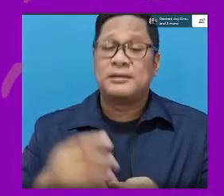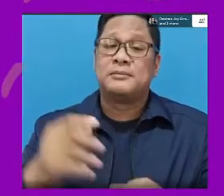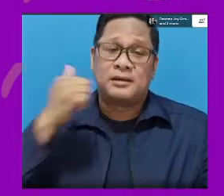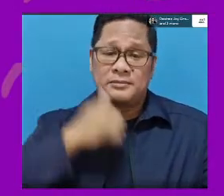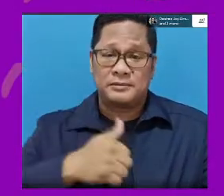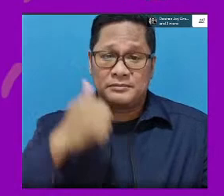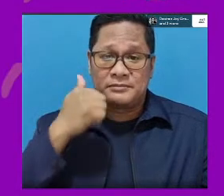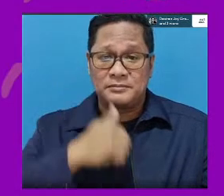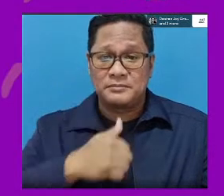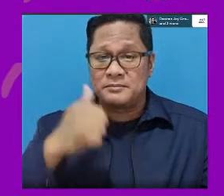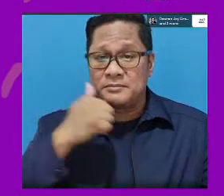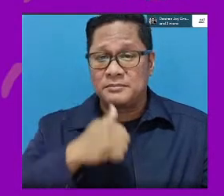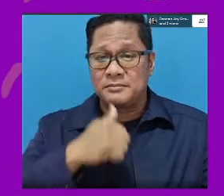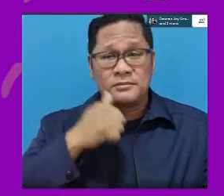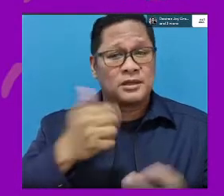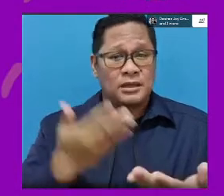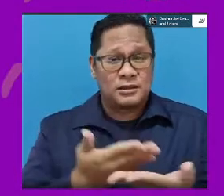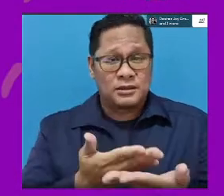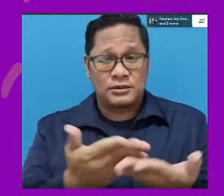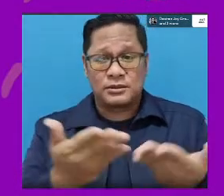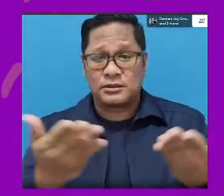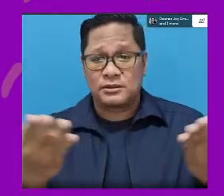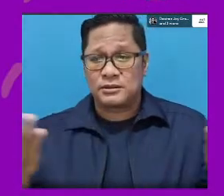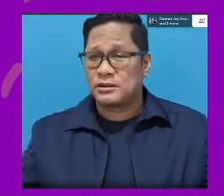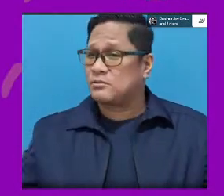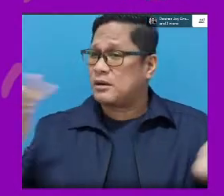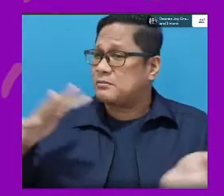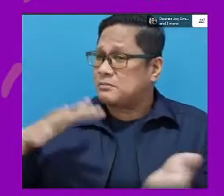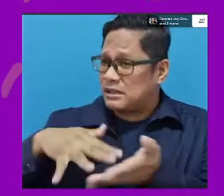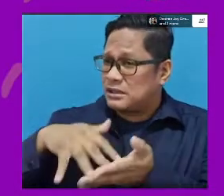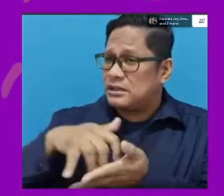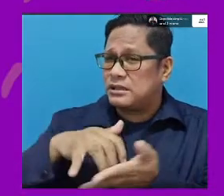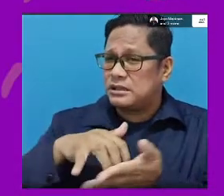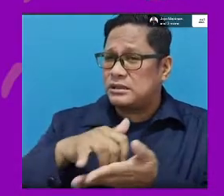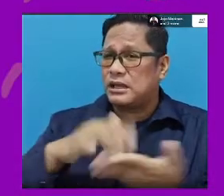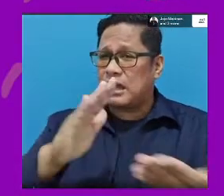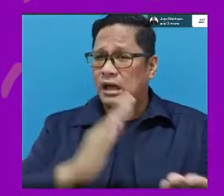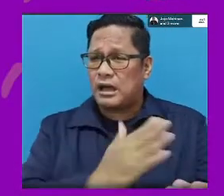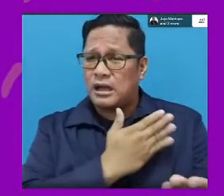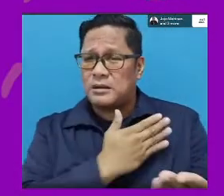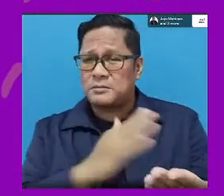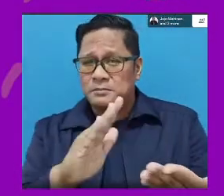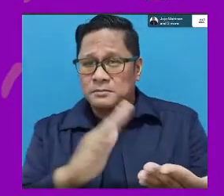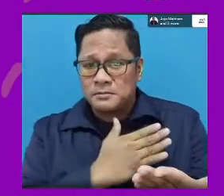kayo ba'y sadyang mahina?